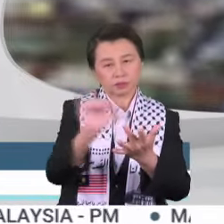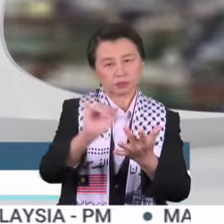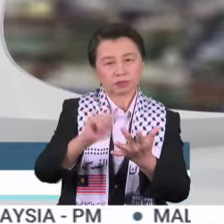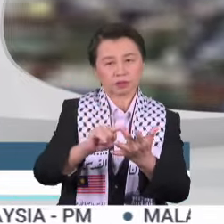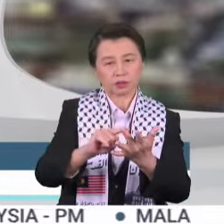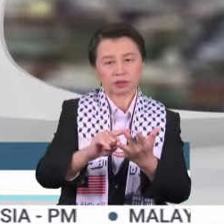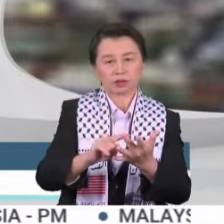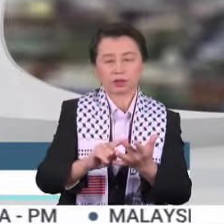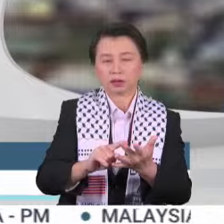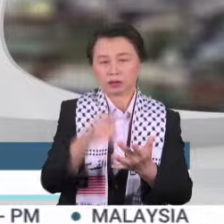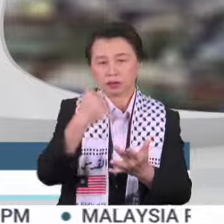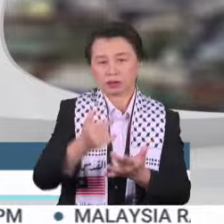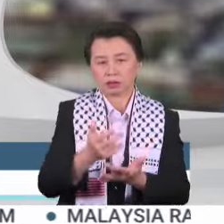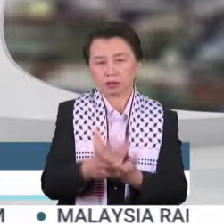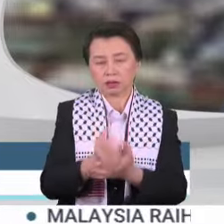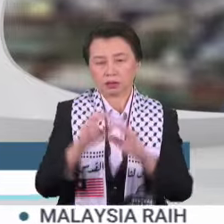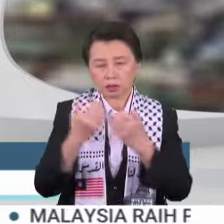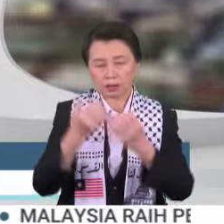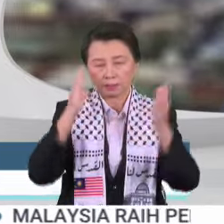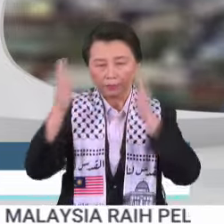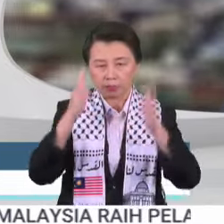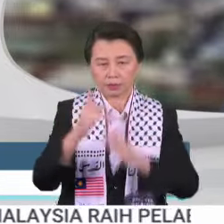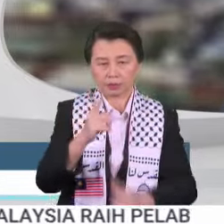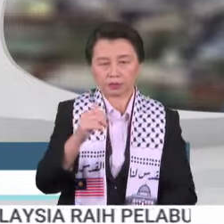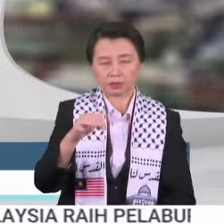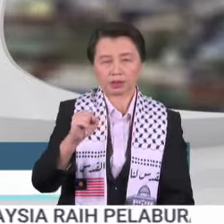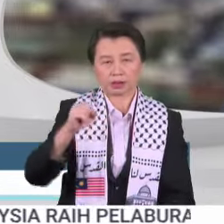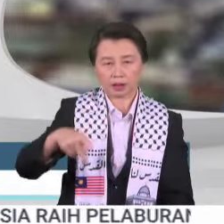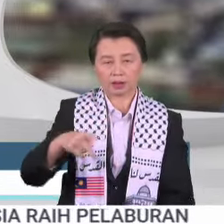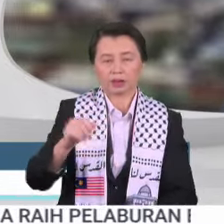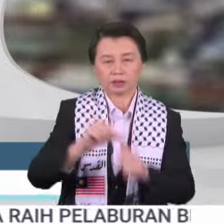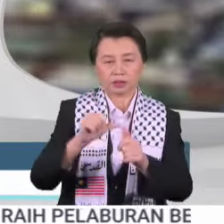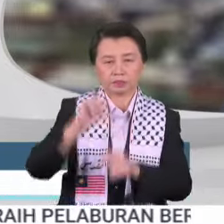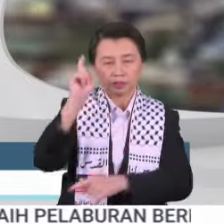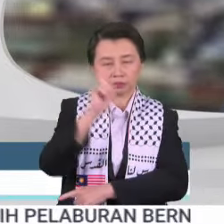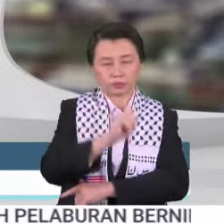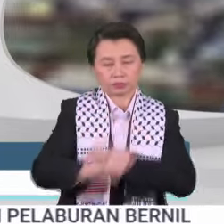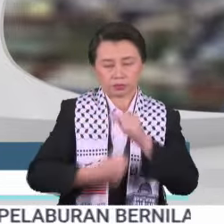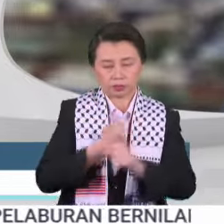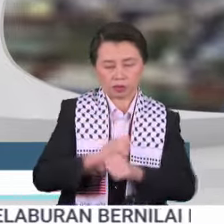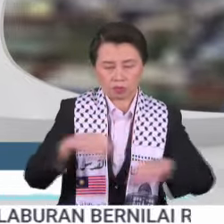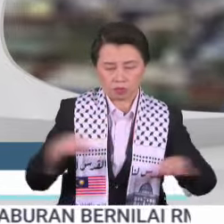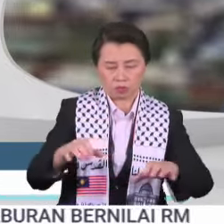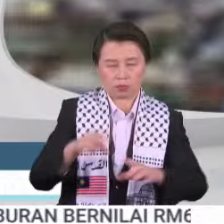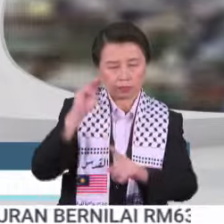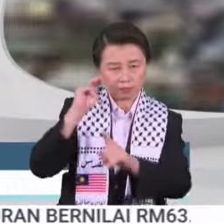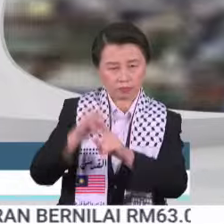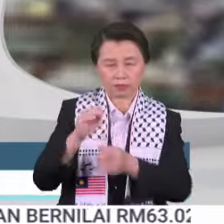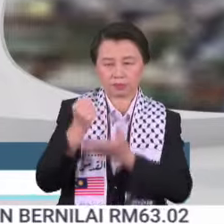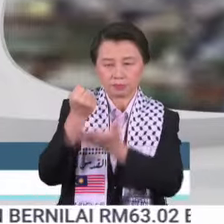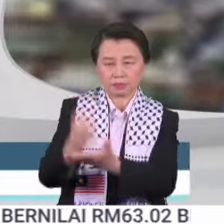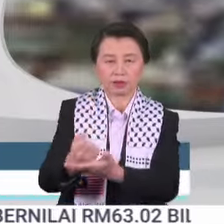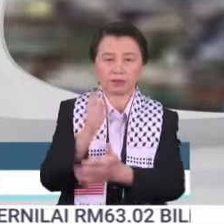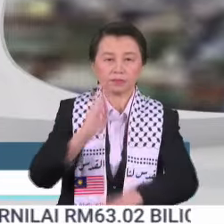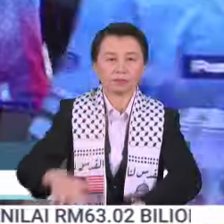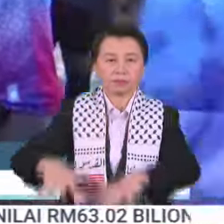Tidak terkecuali Kelab Pemotoran Triton Tennis Club Malaysia TTCM yang setiap tahun aktif menjalankan misi bantuan banjir.